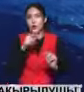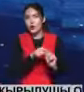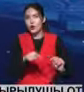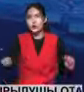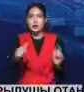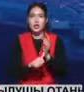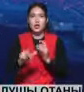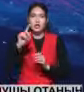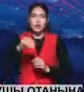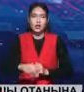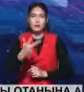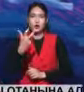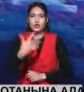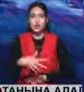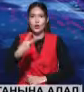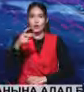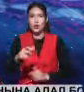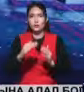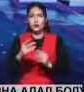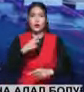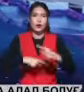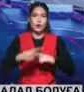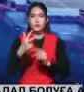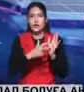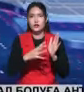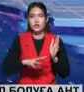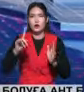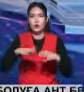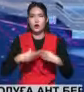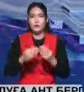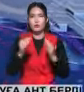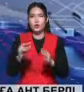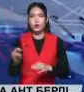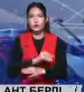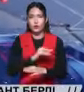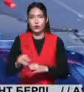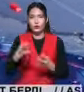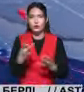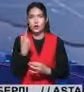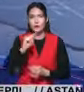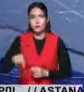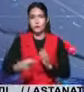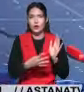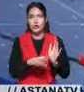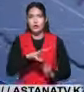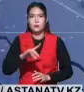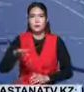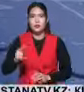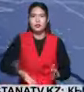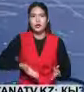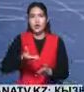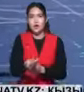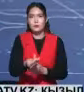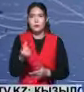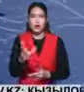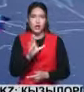дейін 61352 адам үйіне оралды. 891 отбасына үйлерін жөндеу үшін 1,9 миллиард теңге көлемінде